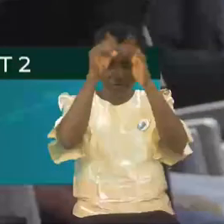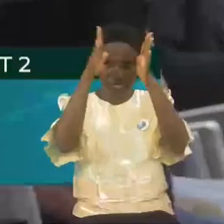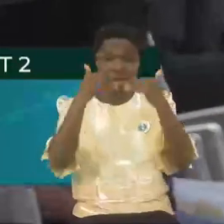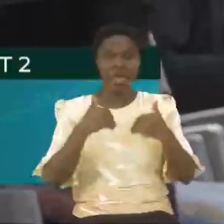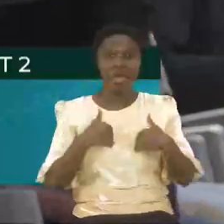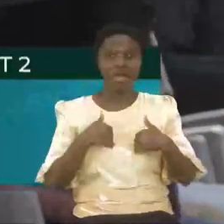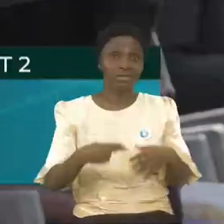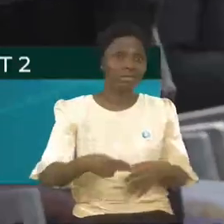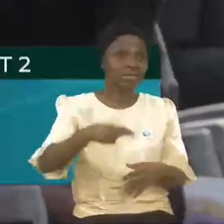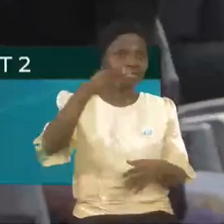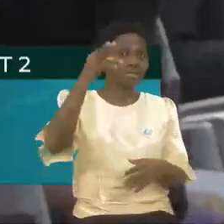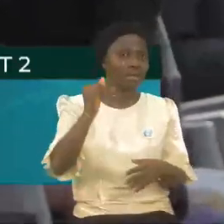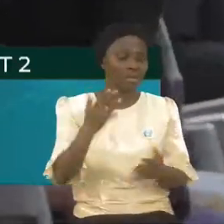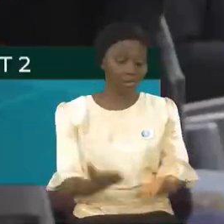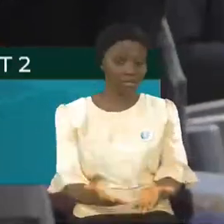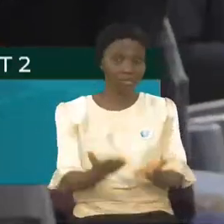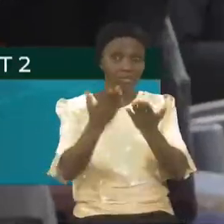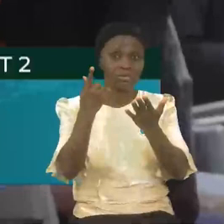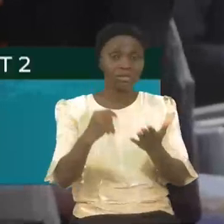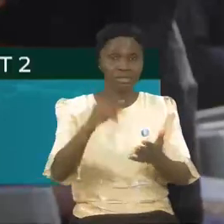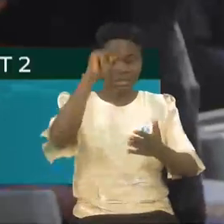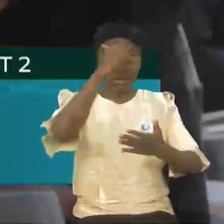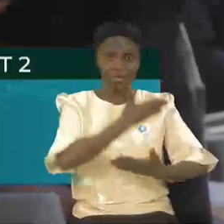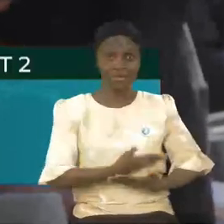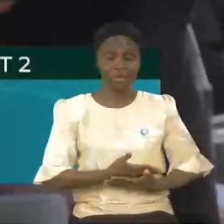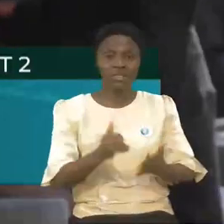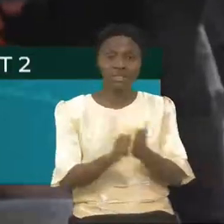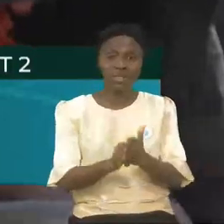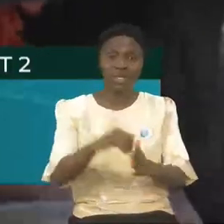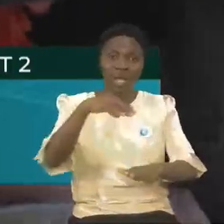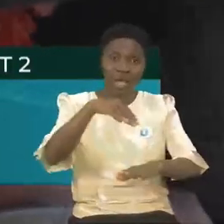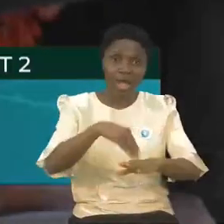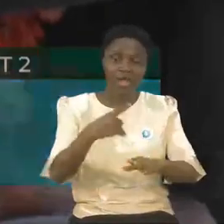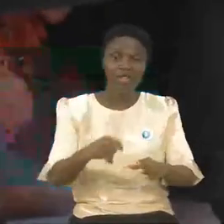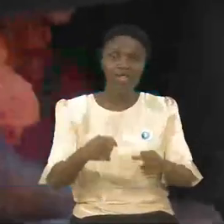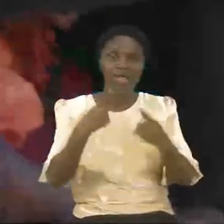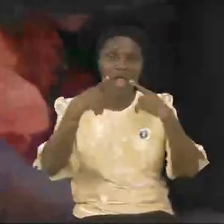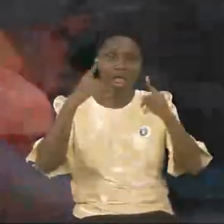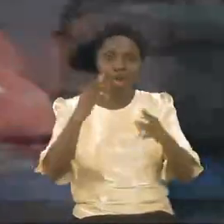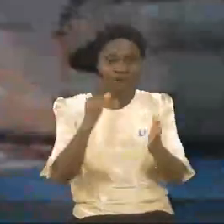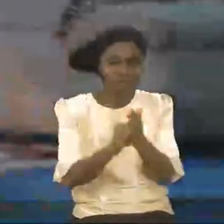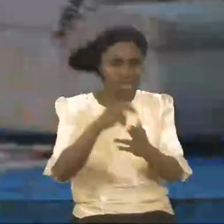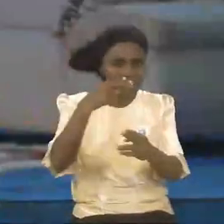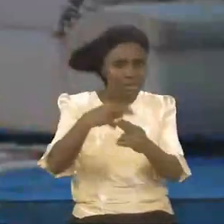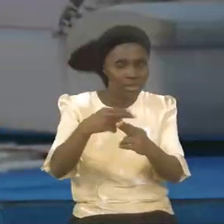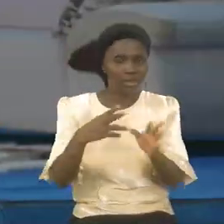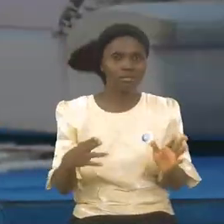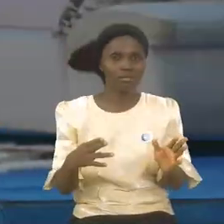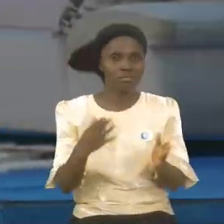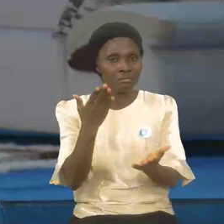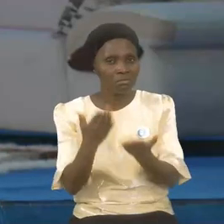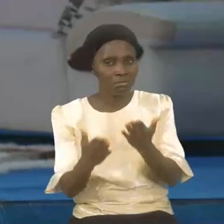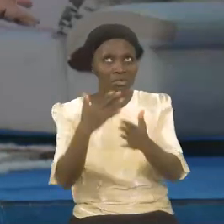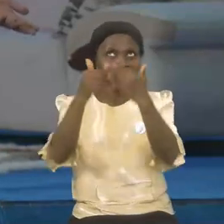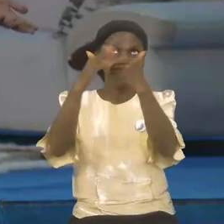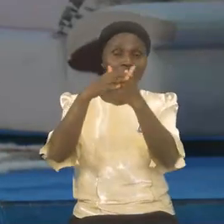a soulevénement lever le fils afin qu'au nord de Jésus que ce soit